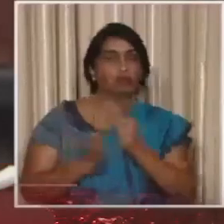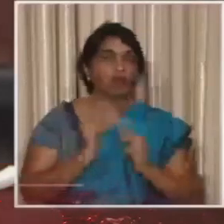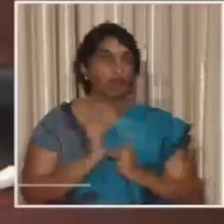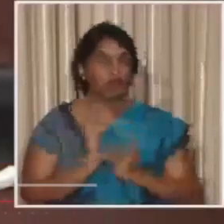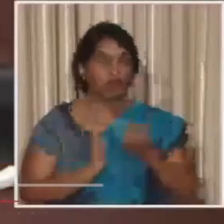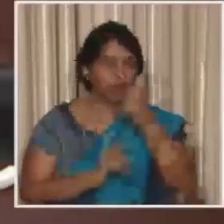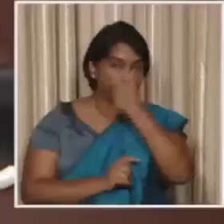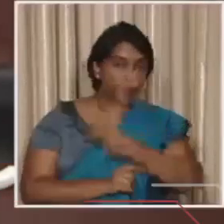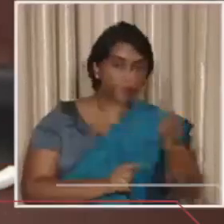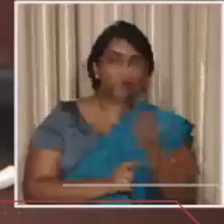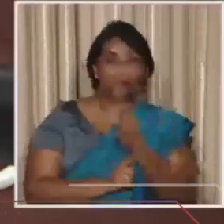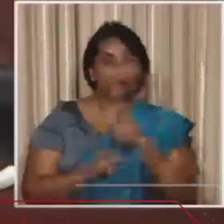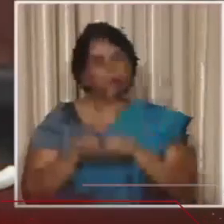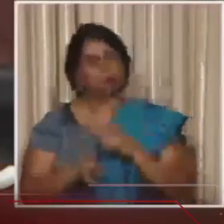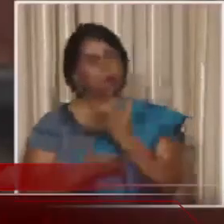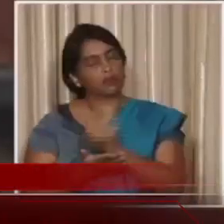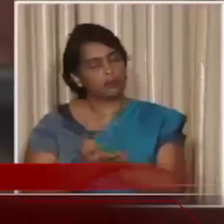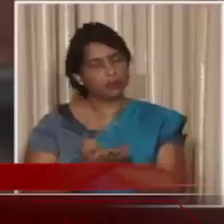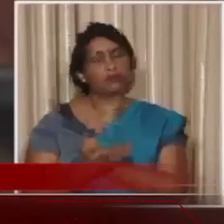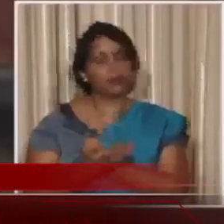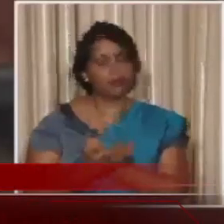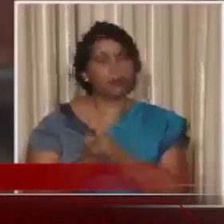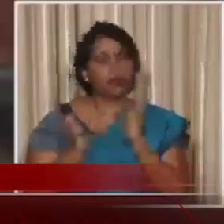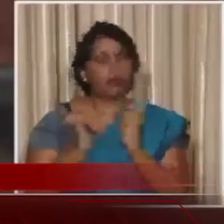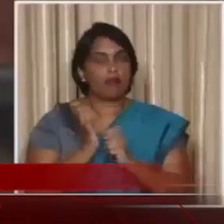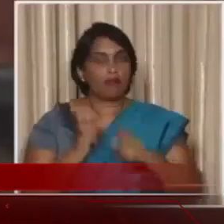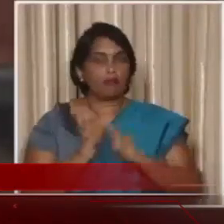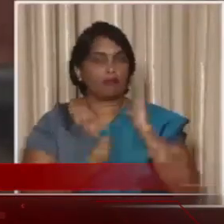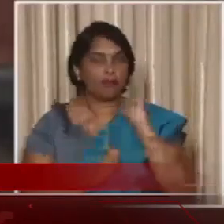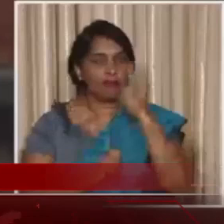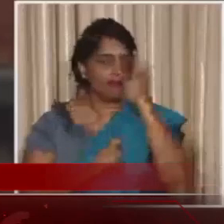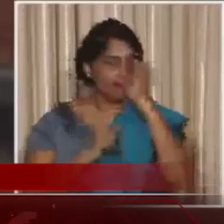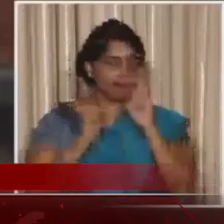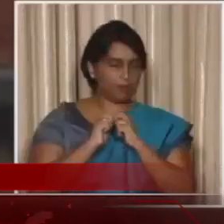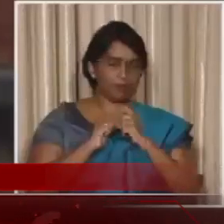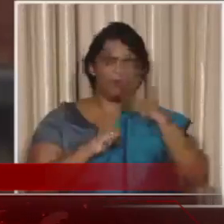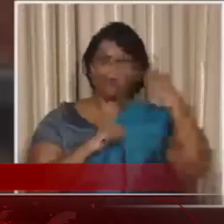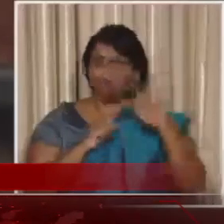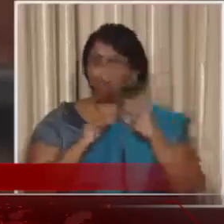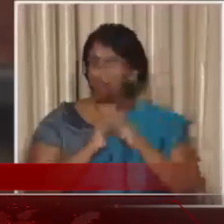කොල්ල කෑවා, සල්ලි ලෙස කොල්ල කෑවා. ඒක ණය ගෙවා ගන්න බැරි එක අර්බුදයක්. දෙවෙනි අර්බුදය,